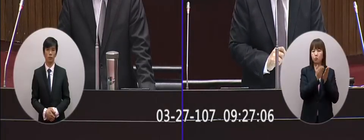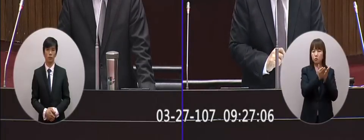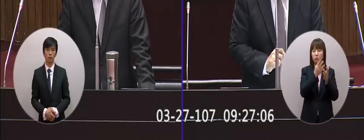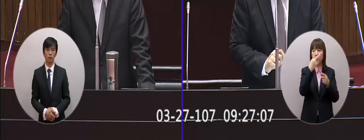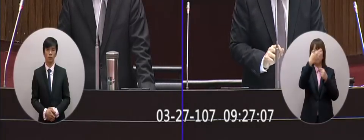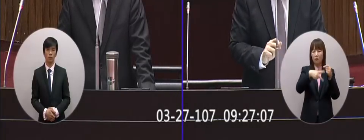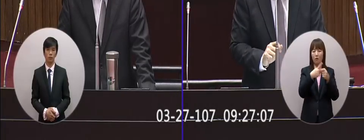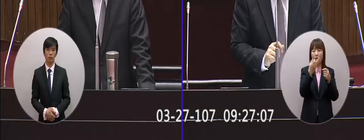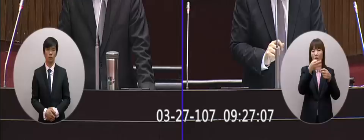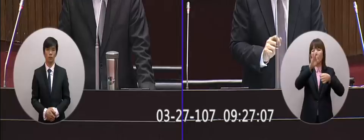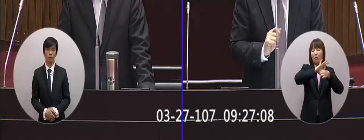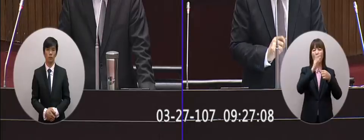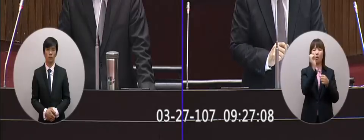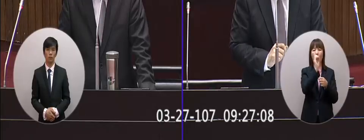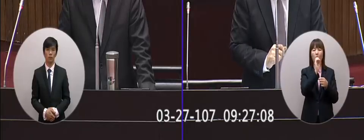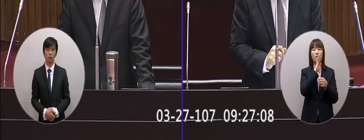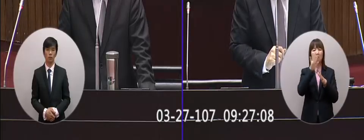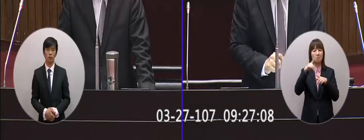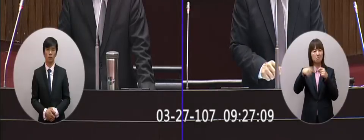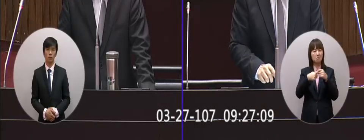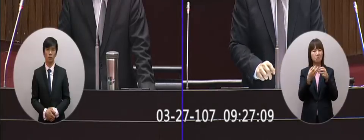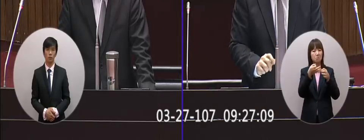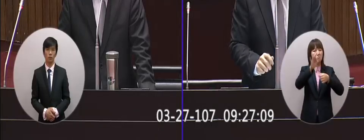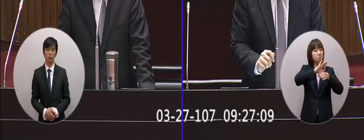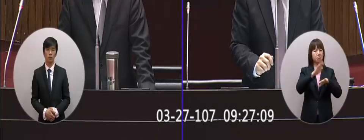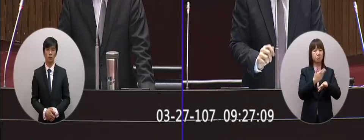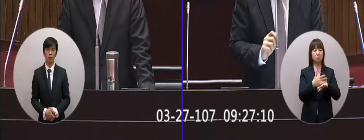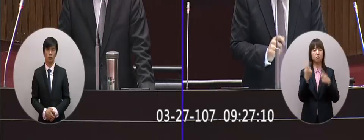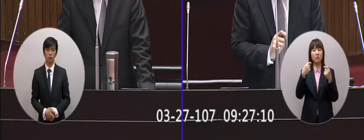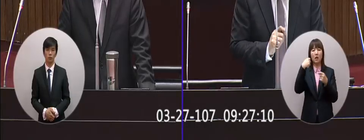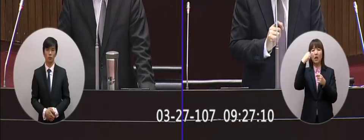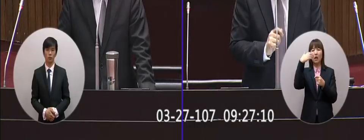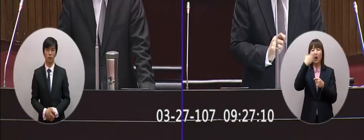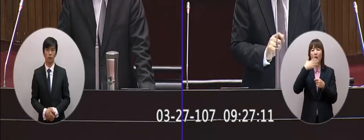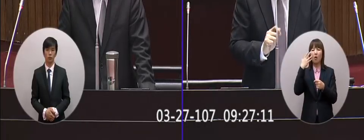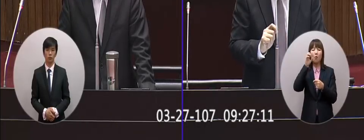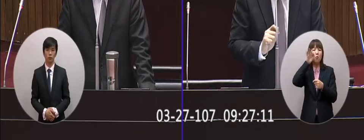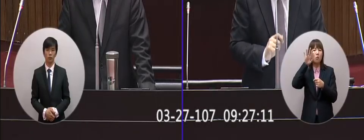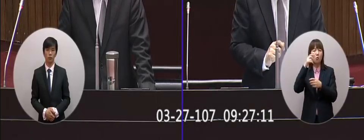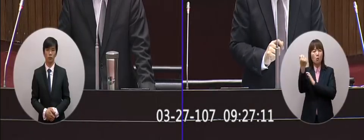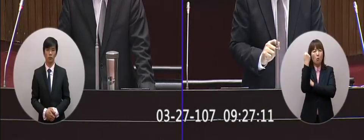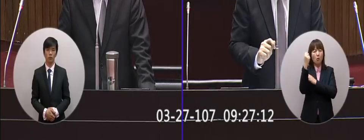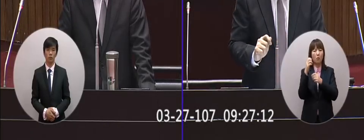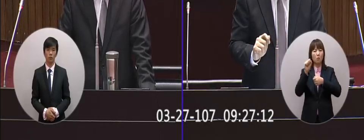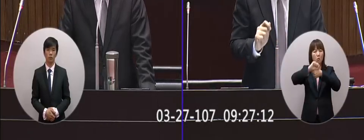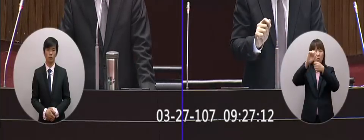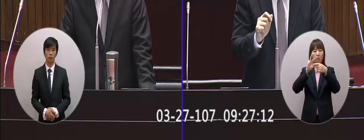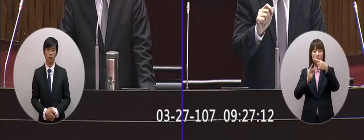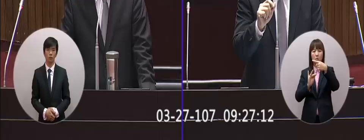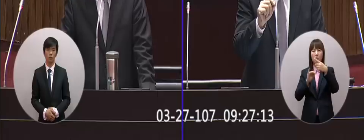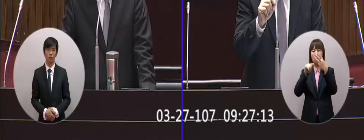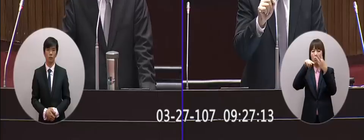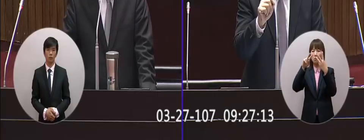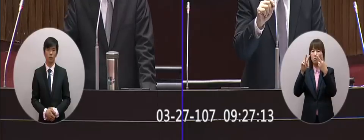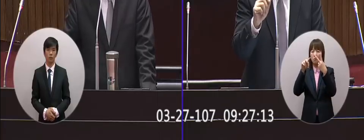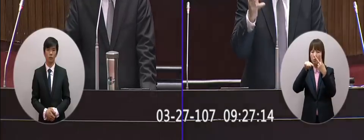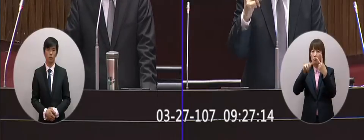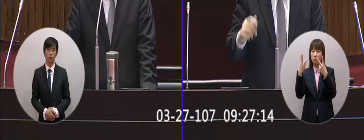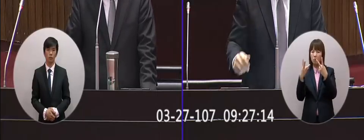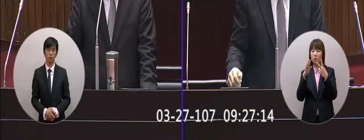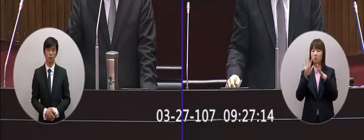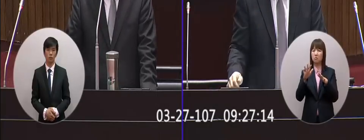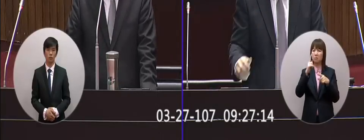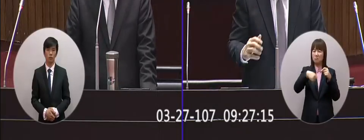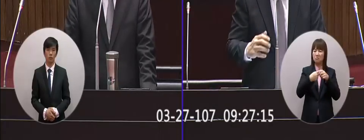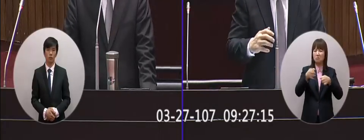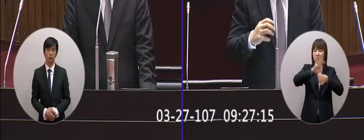2年都没有做调薪，今年也预估也不会调，而唐荣就去年努力的争取有调了2.3%，但是今年可能也是不会调。院